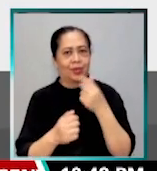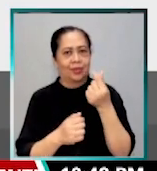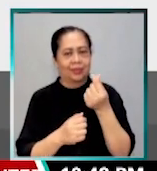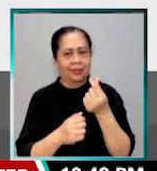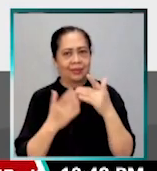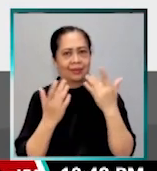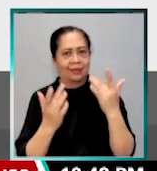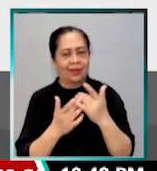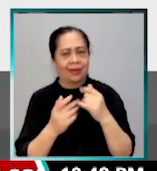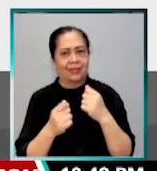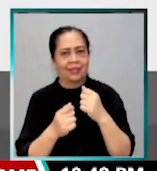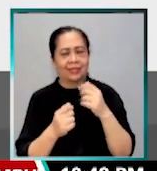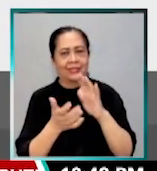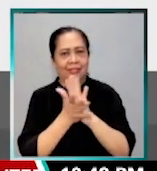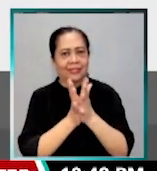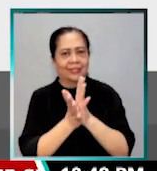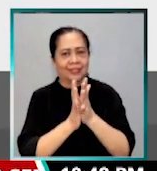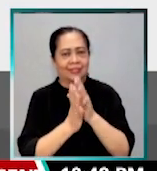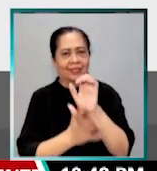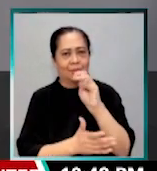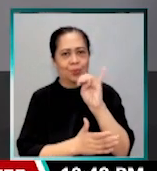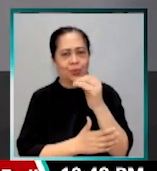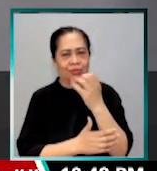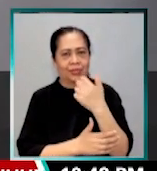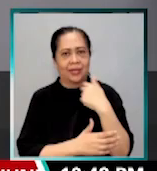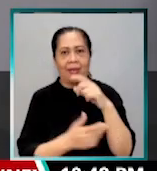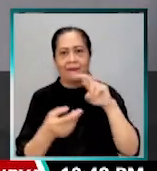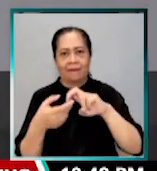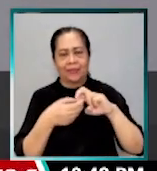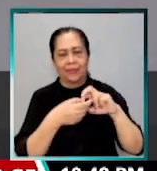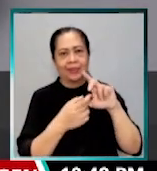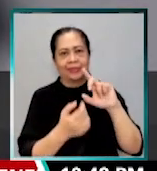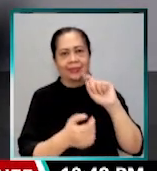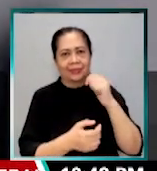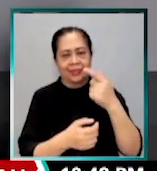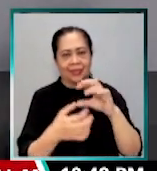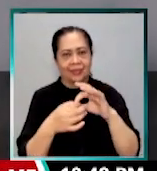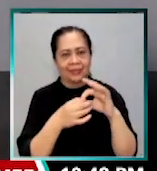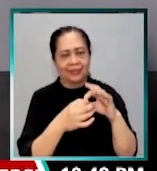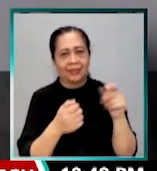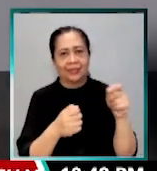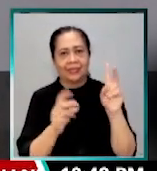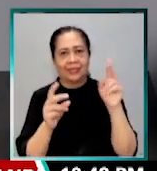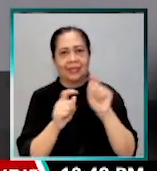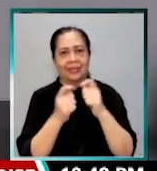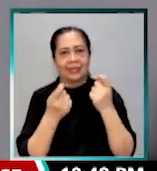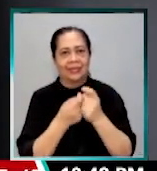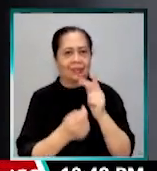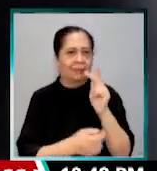emoji. Nakatag dito ang senador. Ikinatuwa ito ng Team Keso at Puso.